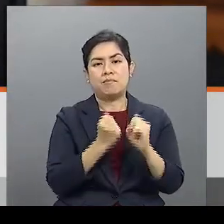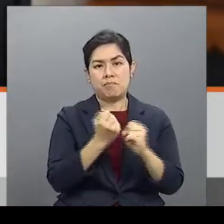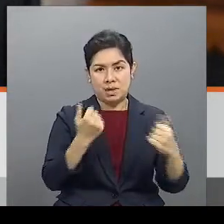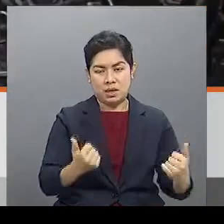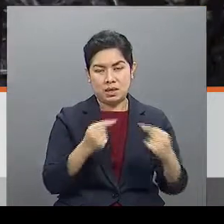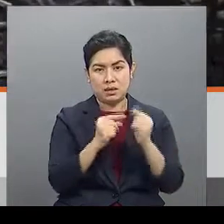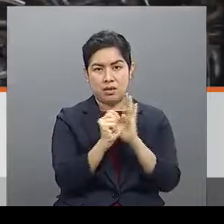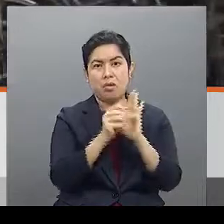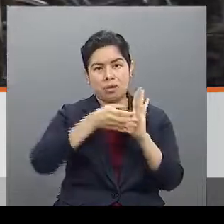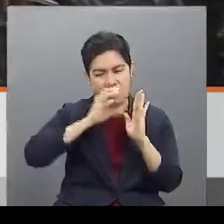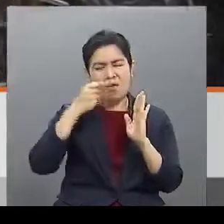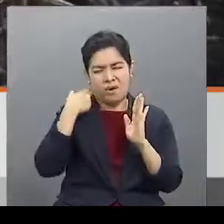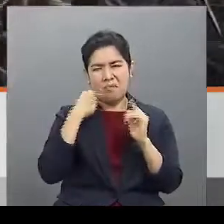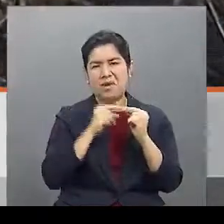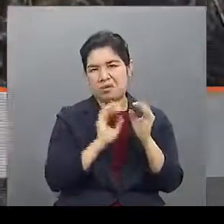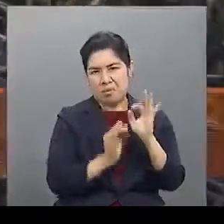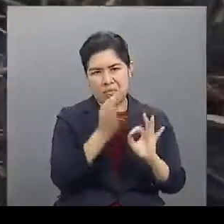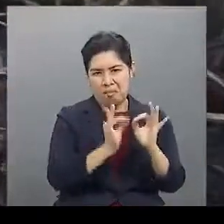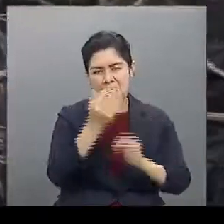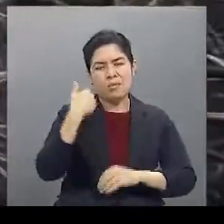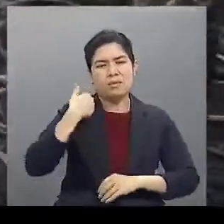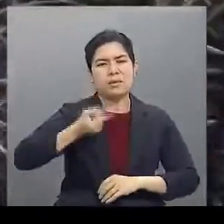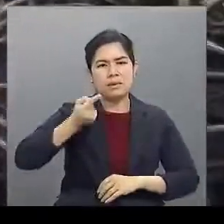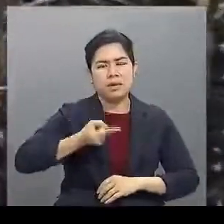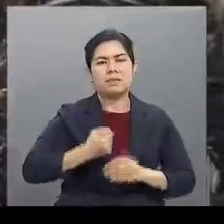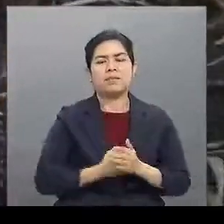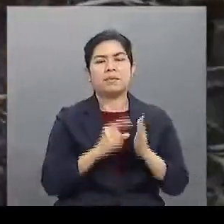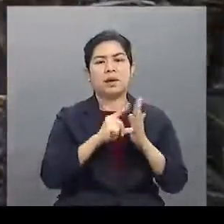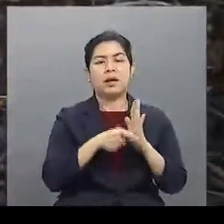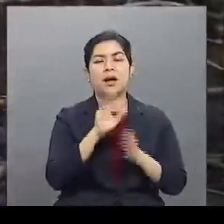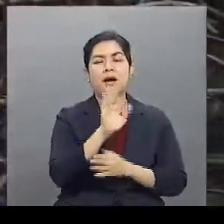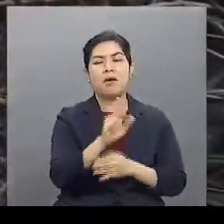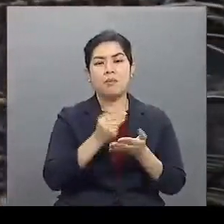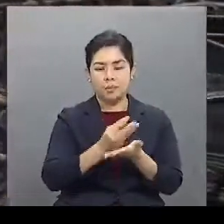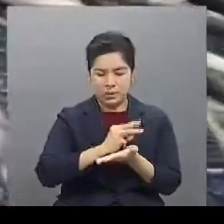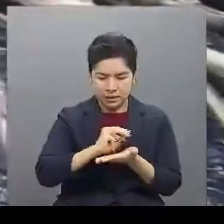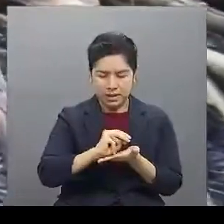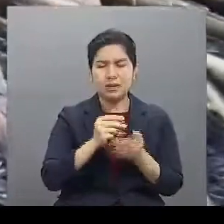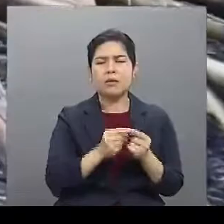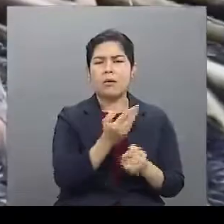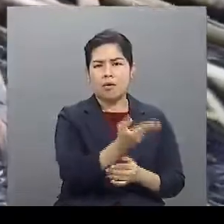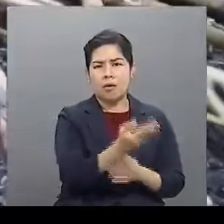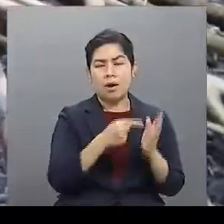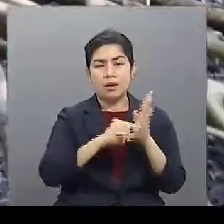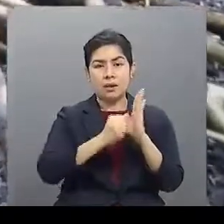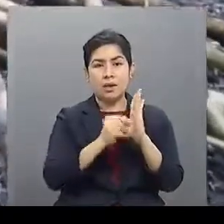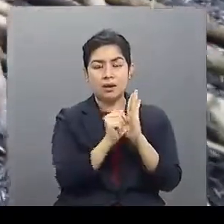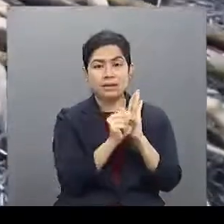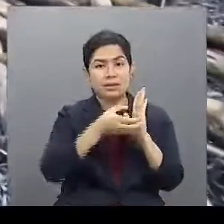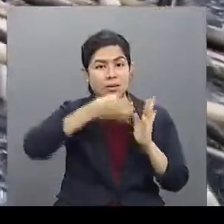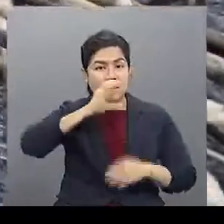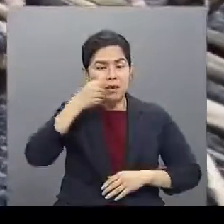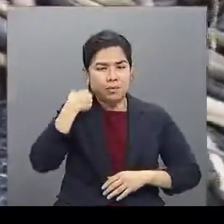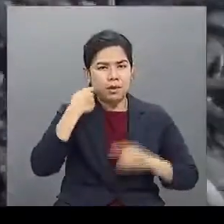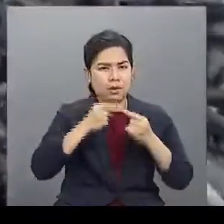อยู่นะครับ เลขาธิการมูลนิธิสระแก้วสีเขียวเรียกร้องให้จังหวัดสระแก้วทบทวนการบังคับใช้กฎหมายโด